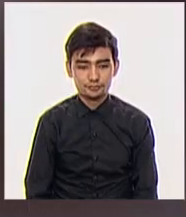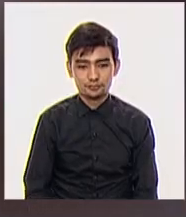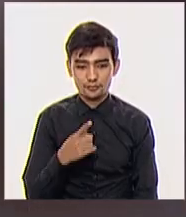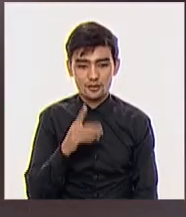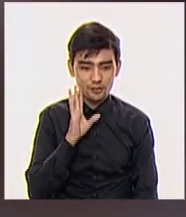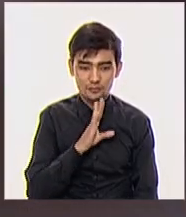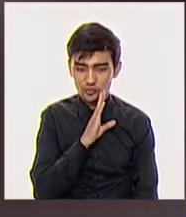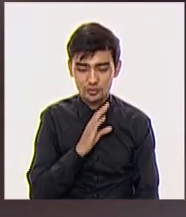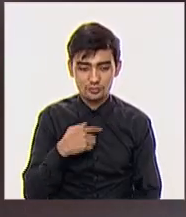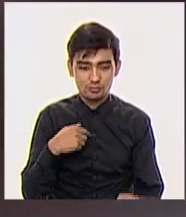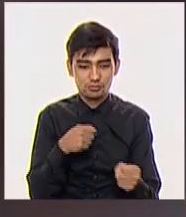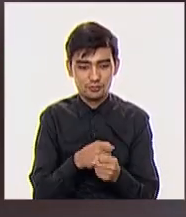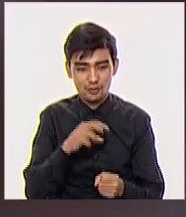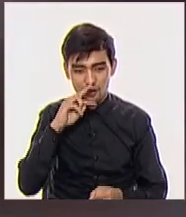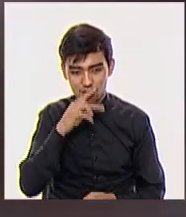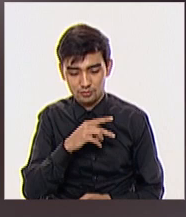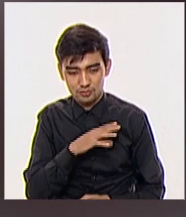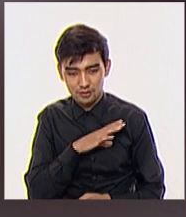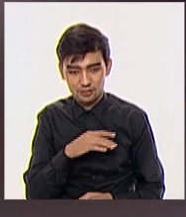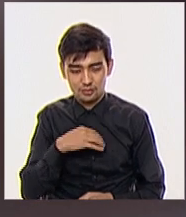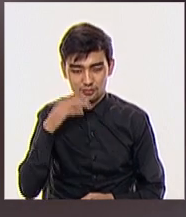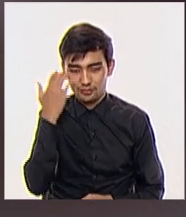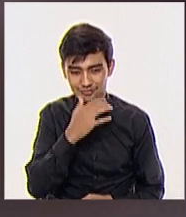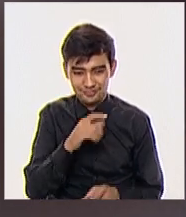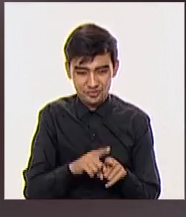адамды қағып кеттім, байқаусызда.